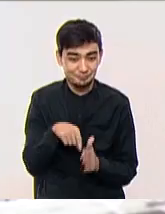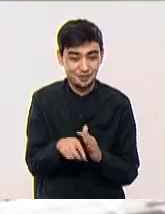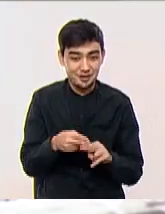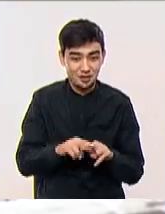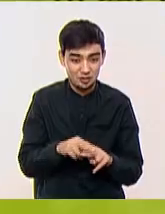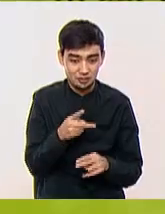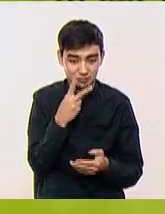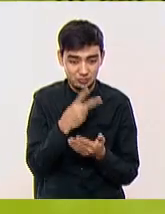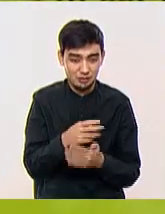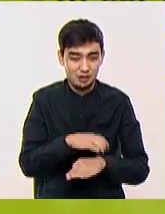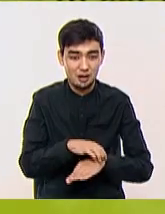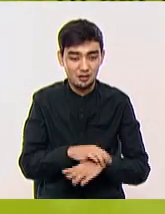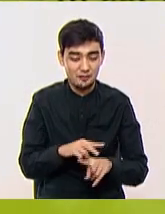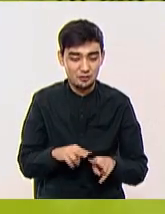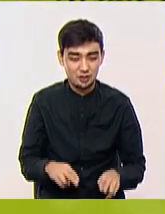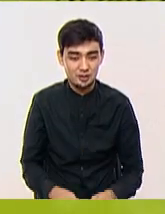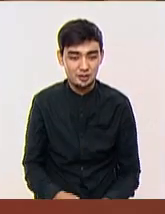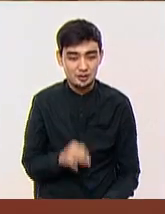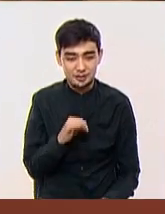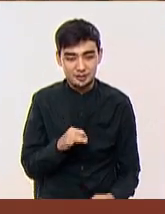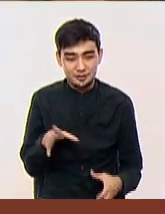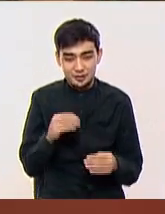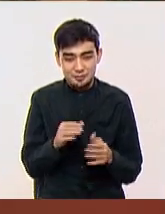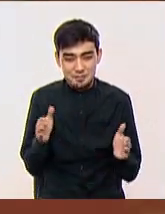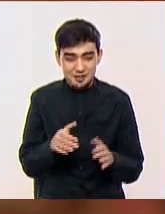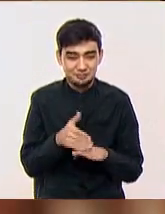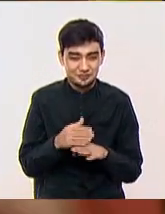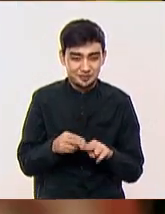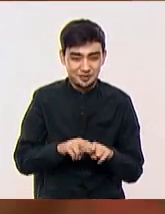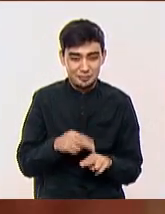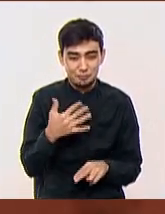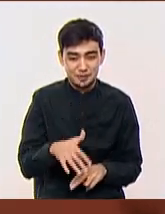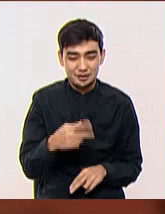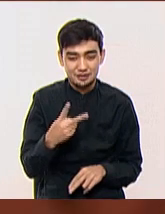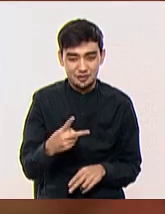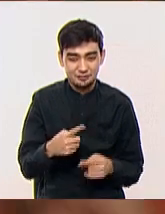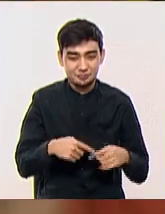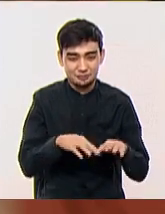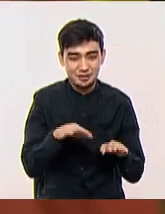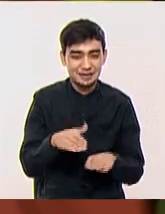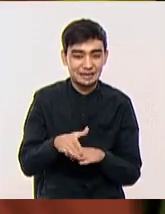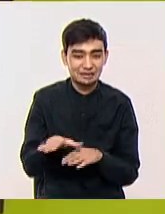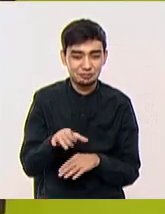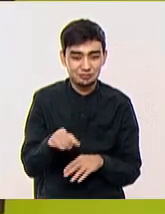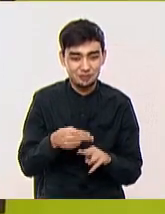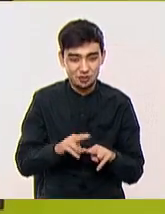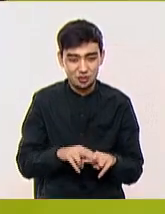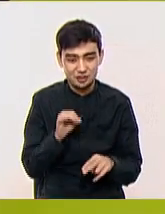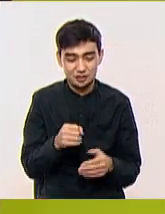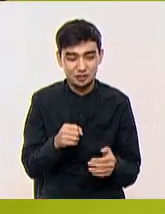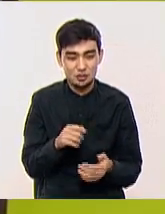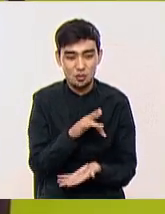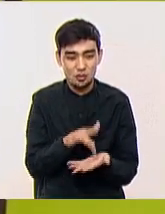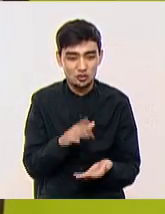соны айғақтатады. Шағын қаржылық ұйымдар қауымдастығы еліміздегі 232 ұйымнан несие алғандардың басым бөлігі қаладағы